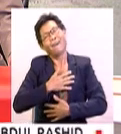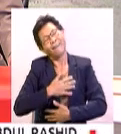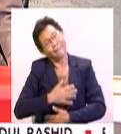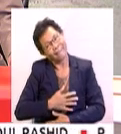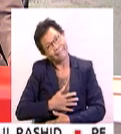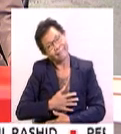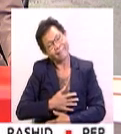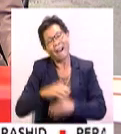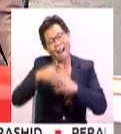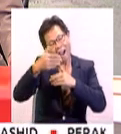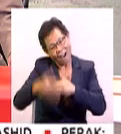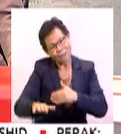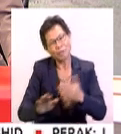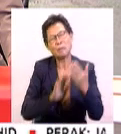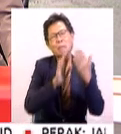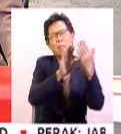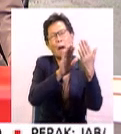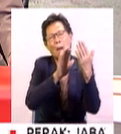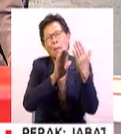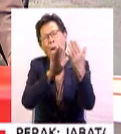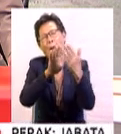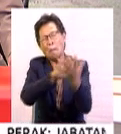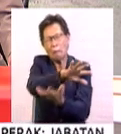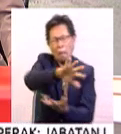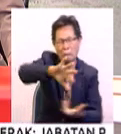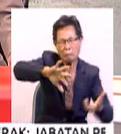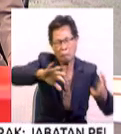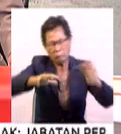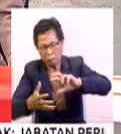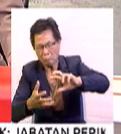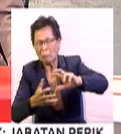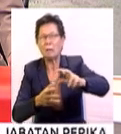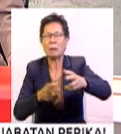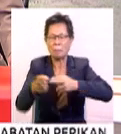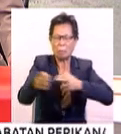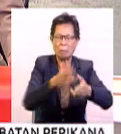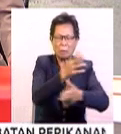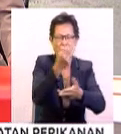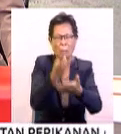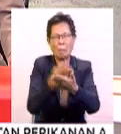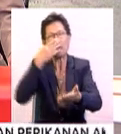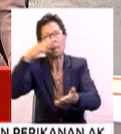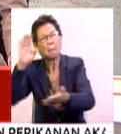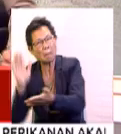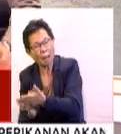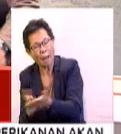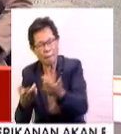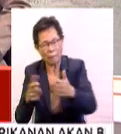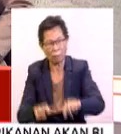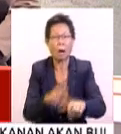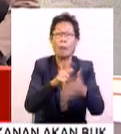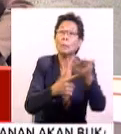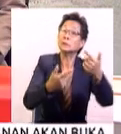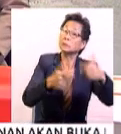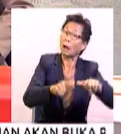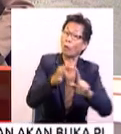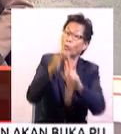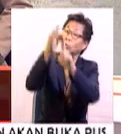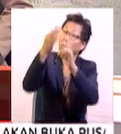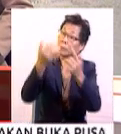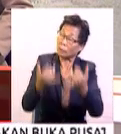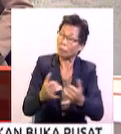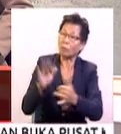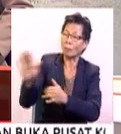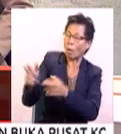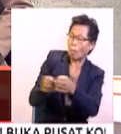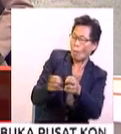lega selepas ia mengalami pelbagai kepincangan dalam pengurusan dan kewangan yang buruk. Namun, apa yang menjadi keutamaan bagi